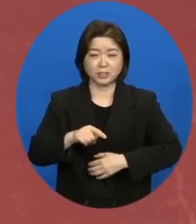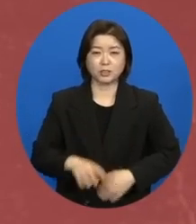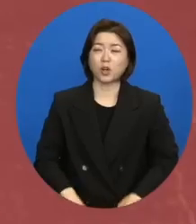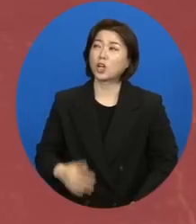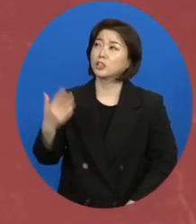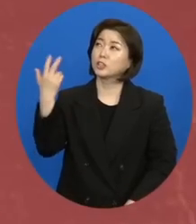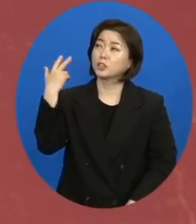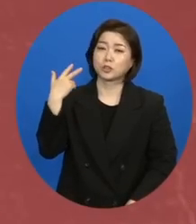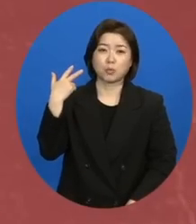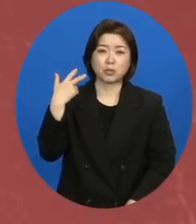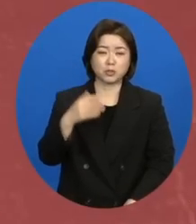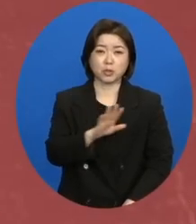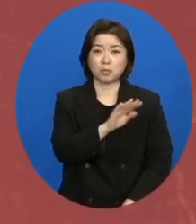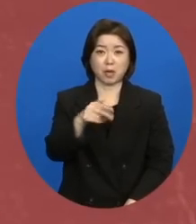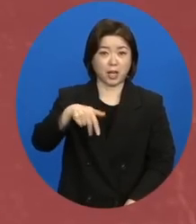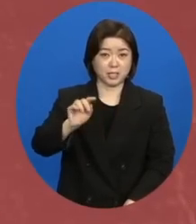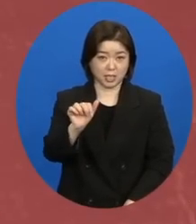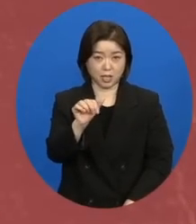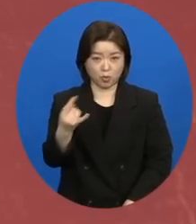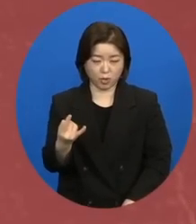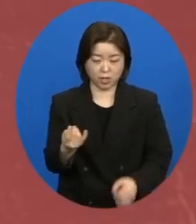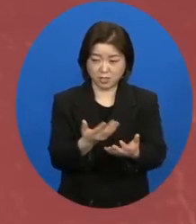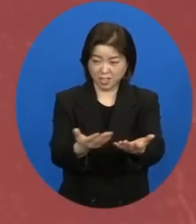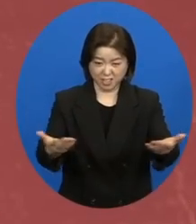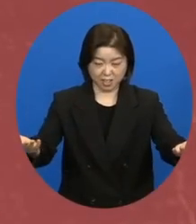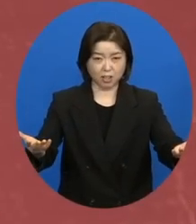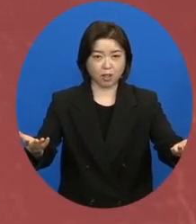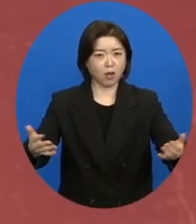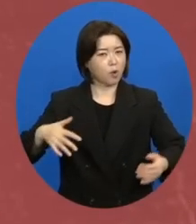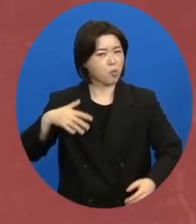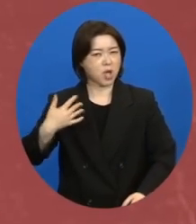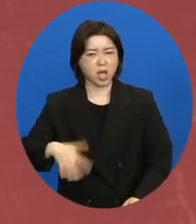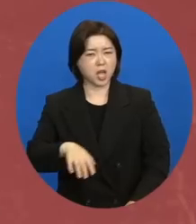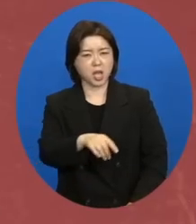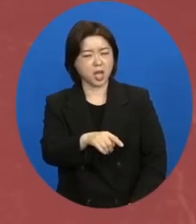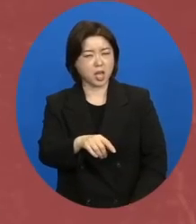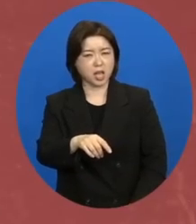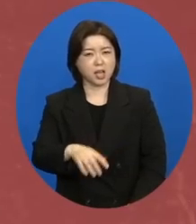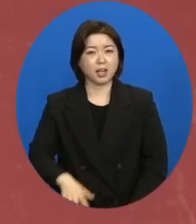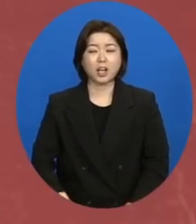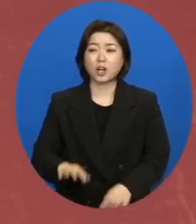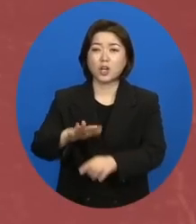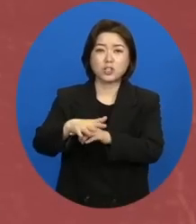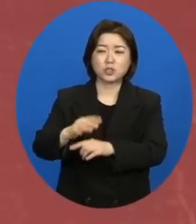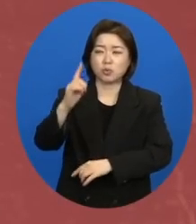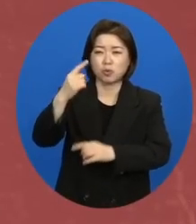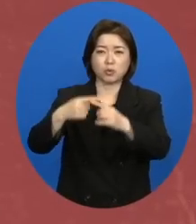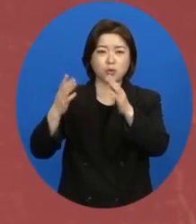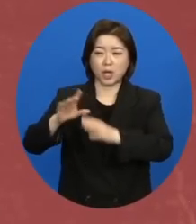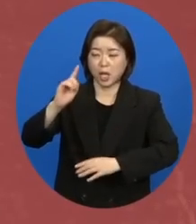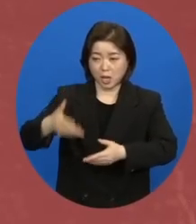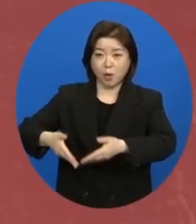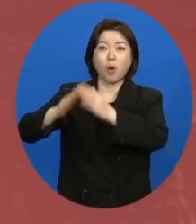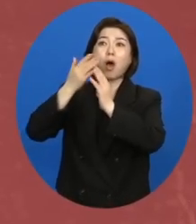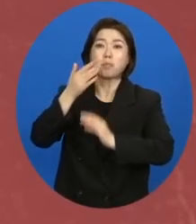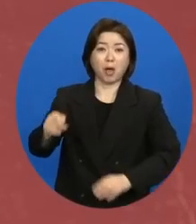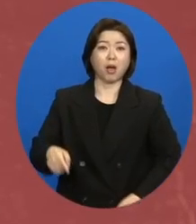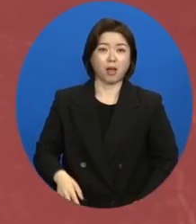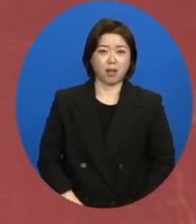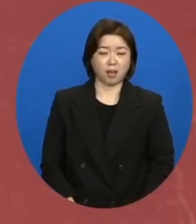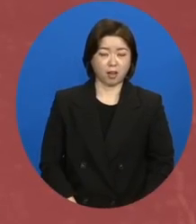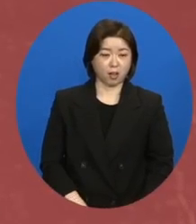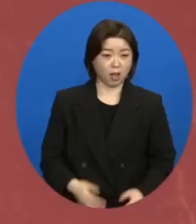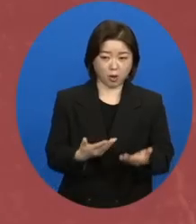지난주에 바자회 했죠. 저희는 바자회가 대단합니다. 한번 바자회하면 시골교회 하나를 지어줄 수 있으니까. 그리고 바자회가